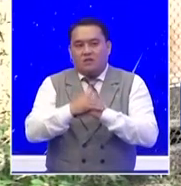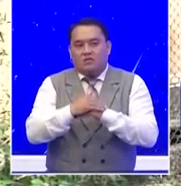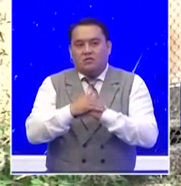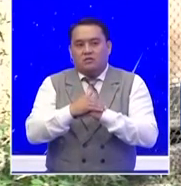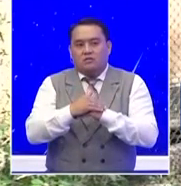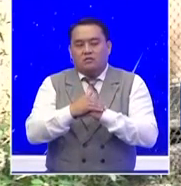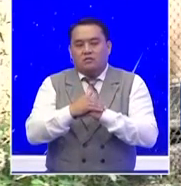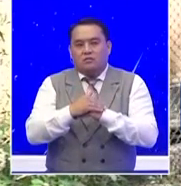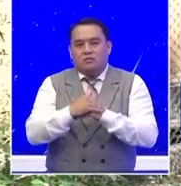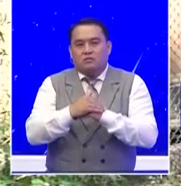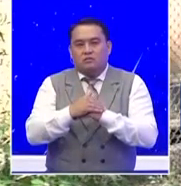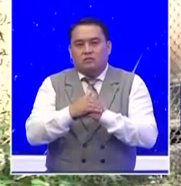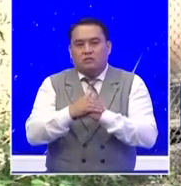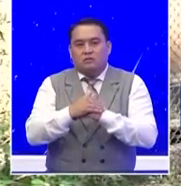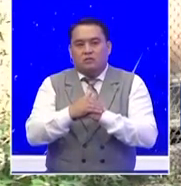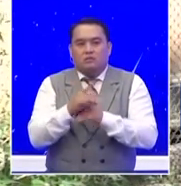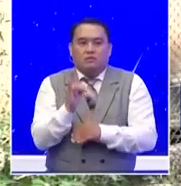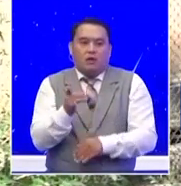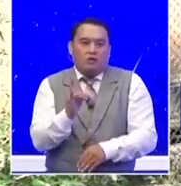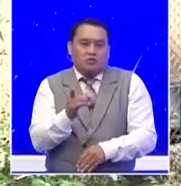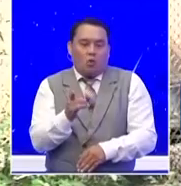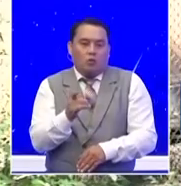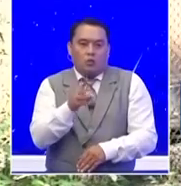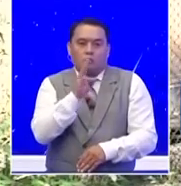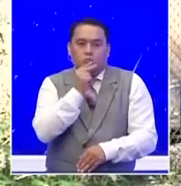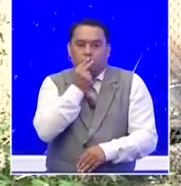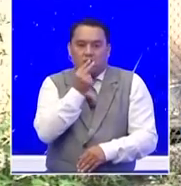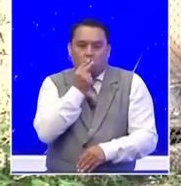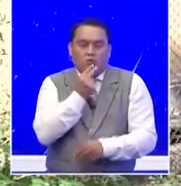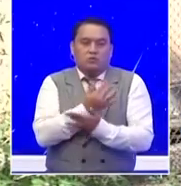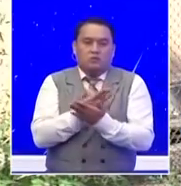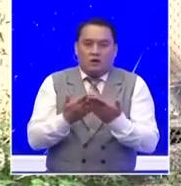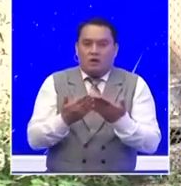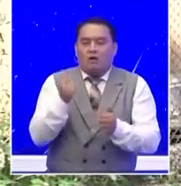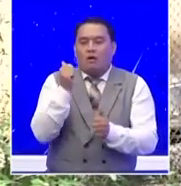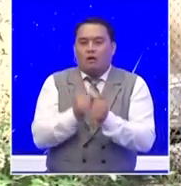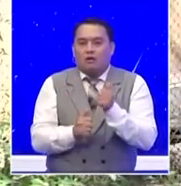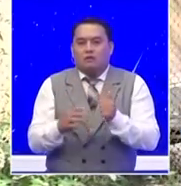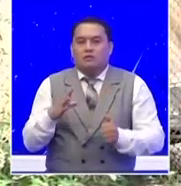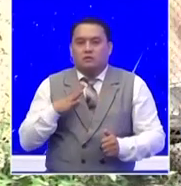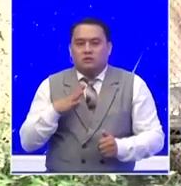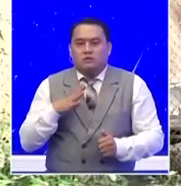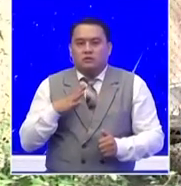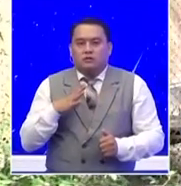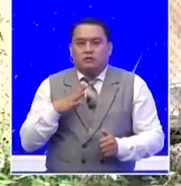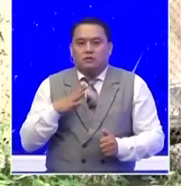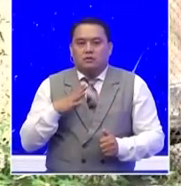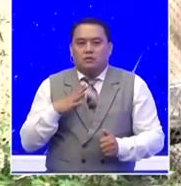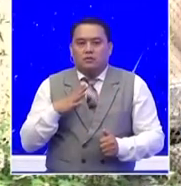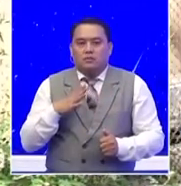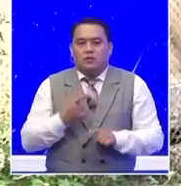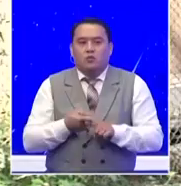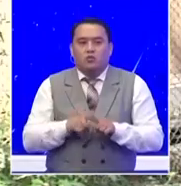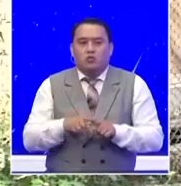выезжаю. Так на таксовую, каждодневно на продукты, на каждодневную еду, на что-то. Потому что